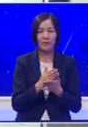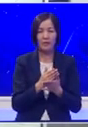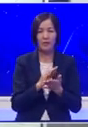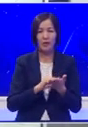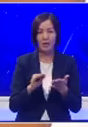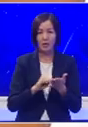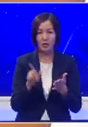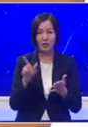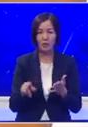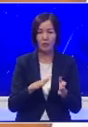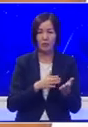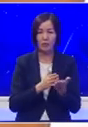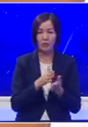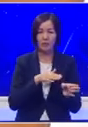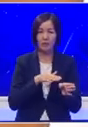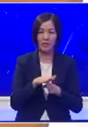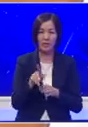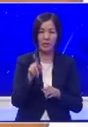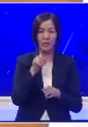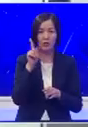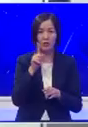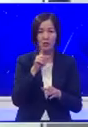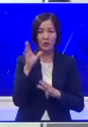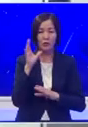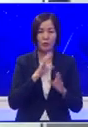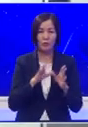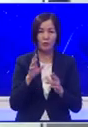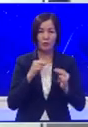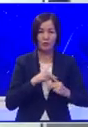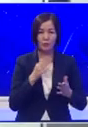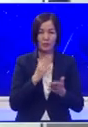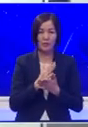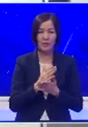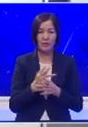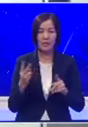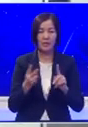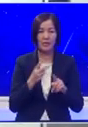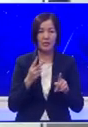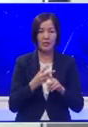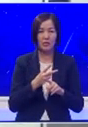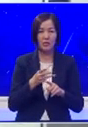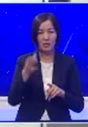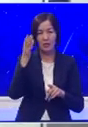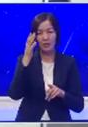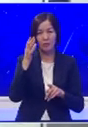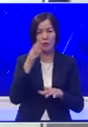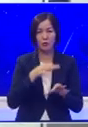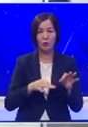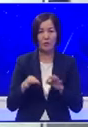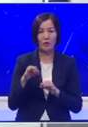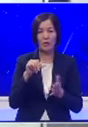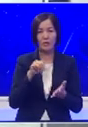қатшысы болып атқарған. Студент болып жүріп жұмыс істеді, бір ғылыми жұмыс қатысқан. Ал енді оқу бітіргеннен